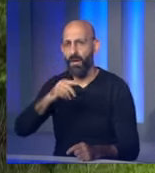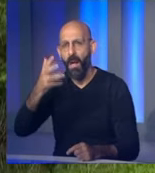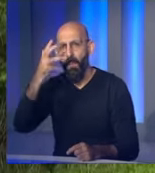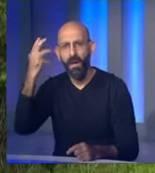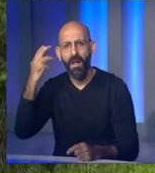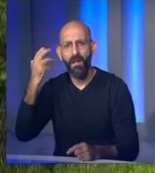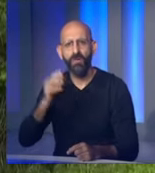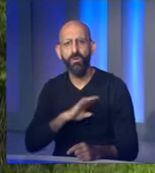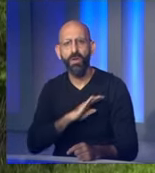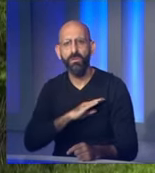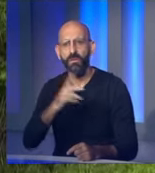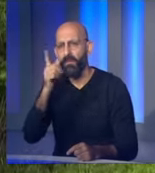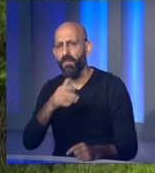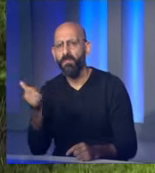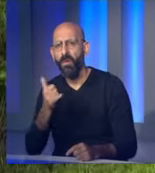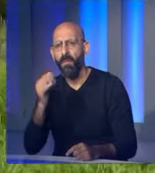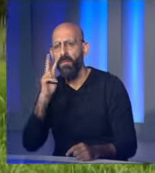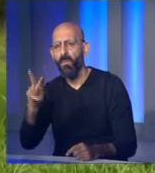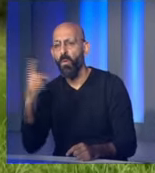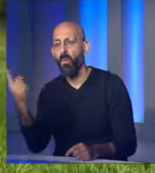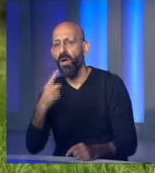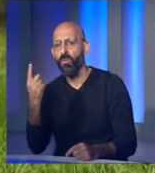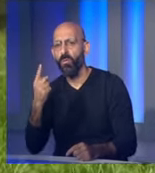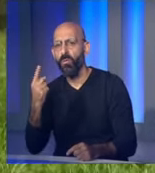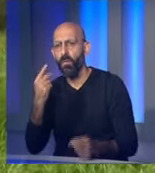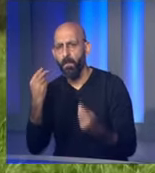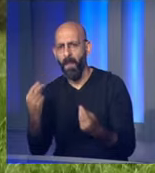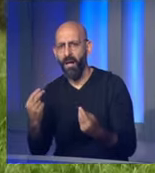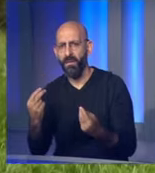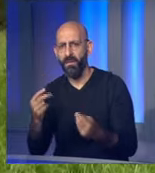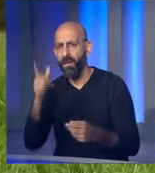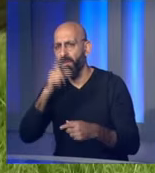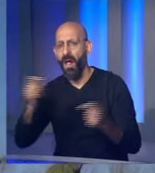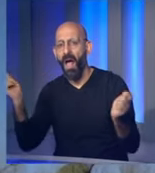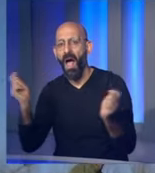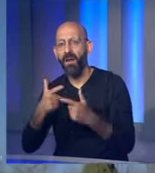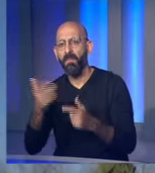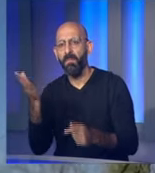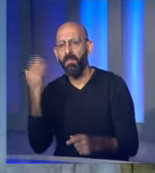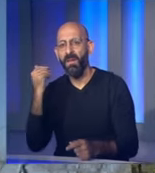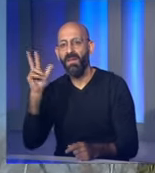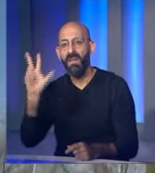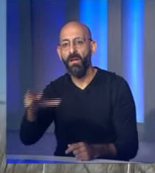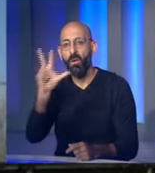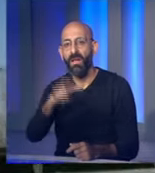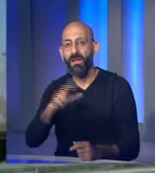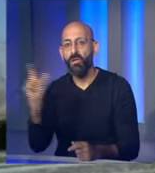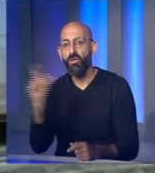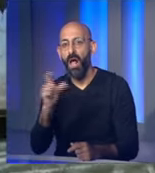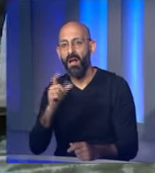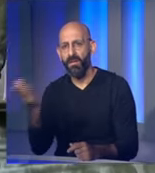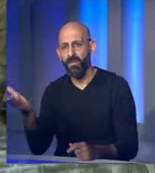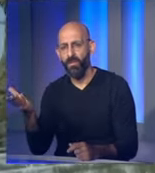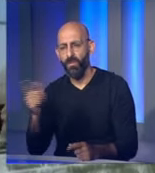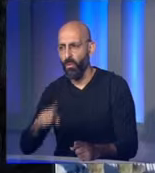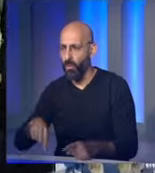يعود ترامب الى البيت الابيض في يناير وحذر خبراء عسكريون من ان هذا التطور لن يكون كافيا بمفرده